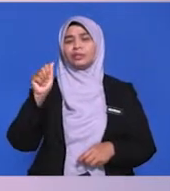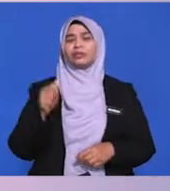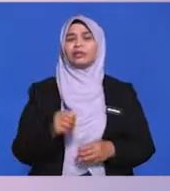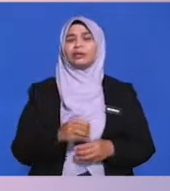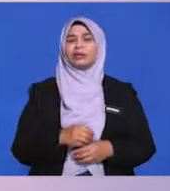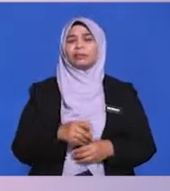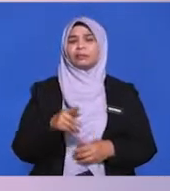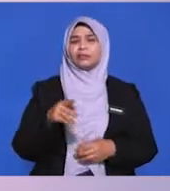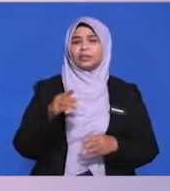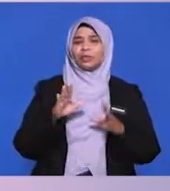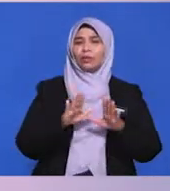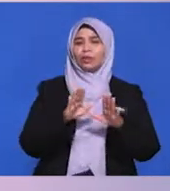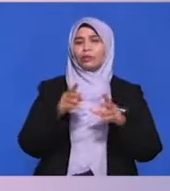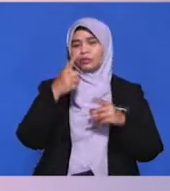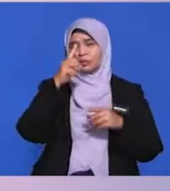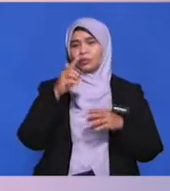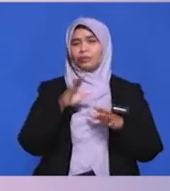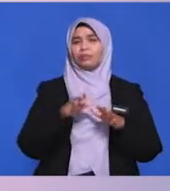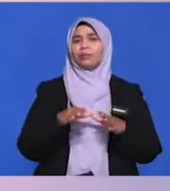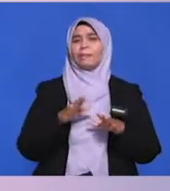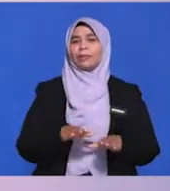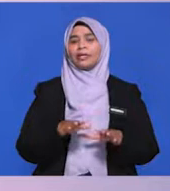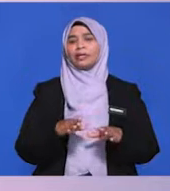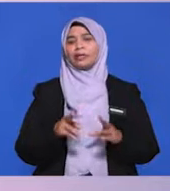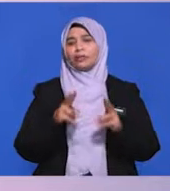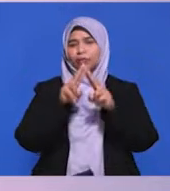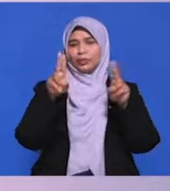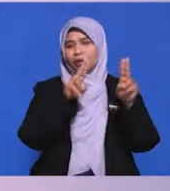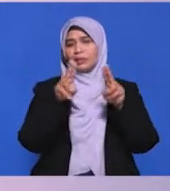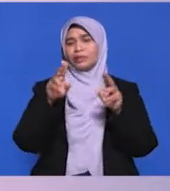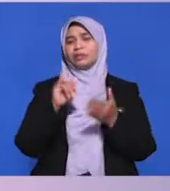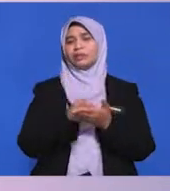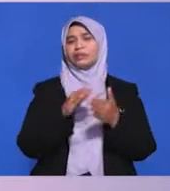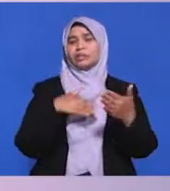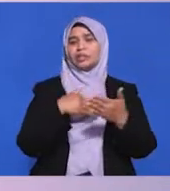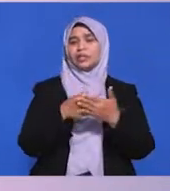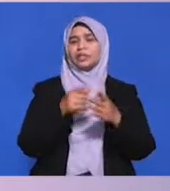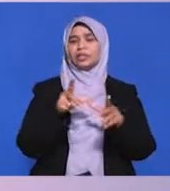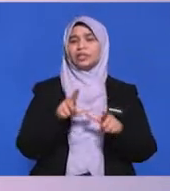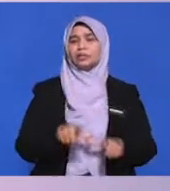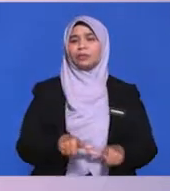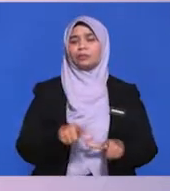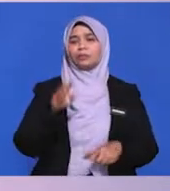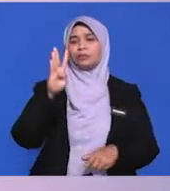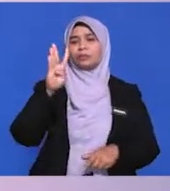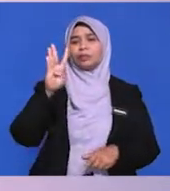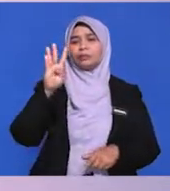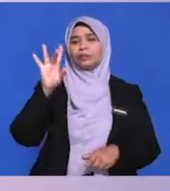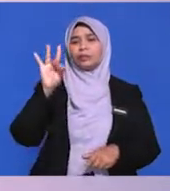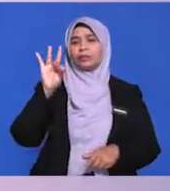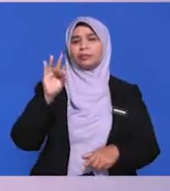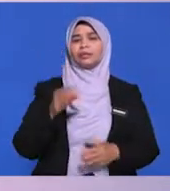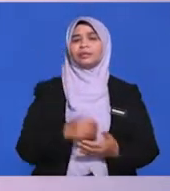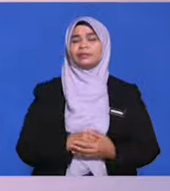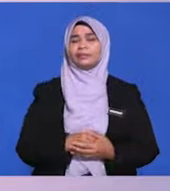Ombo picagari ditolak untuk memampatkan udara itu sehingga isipadu ya 48